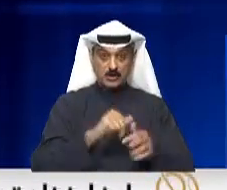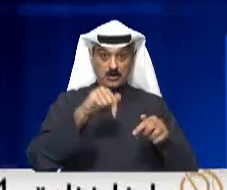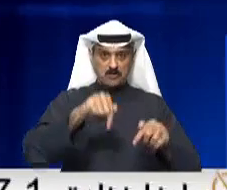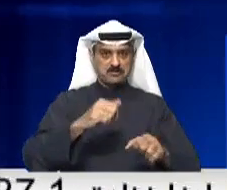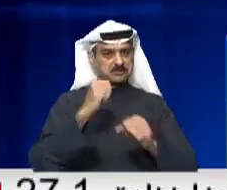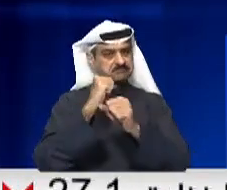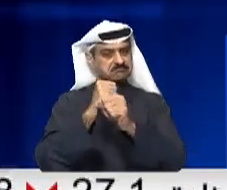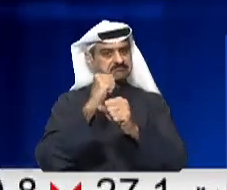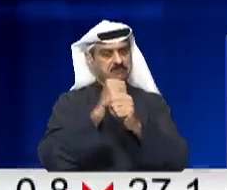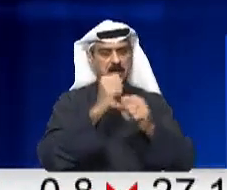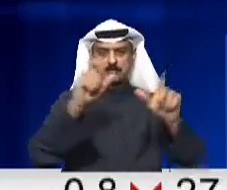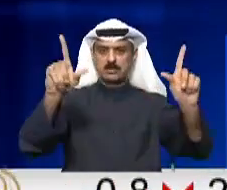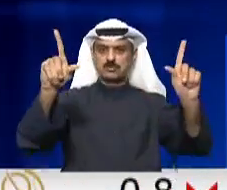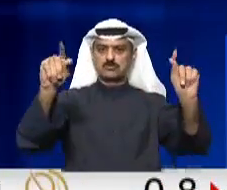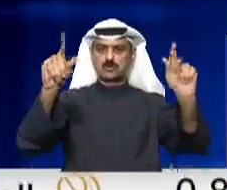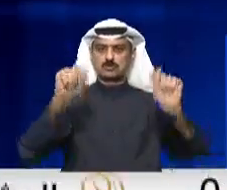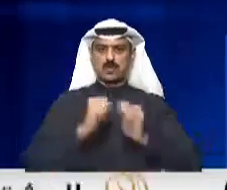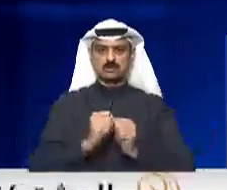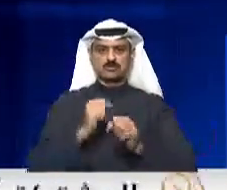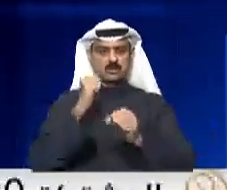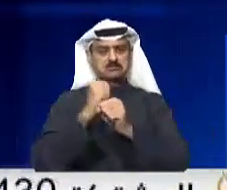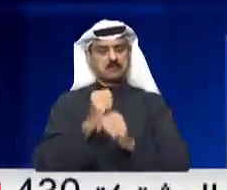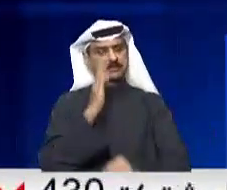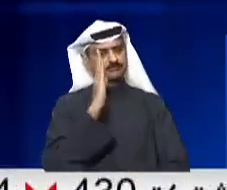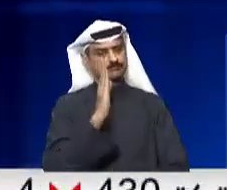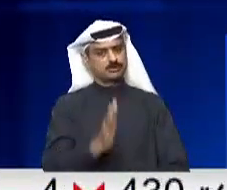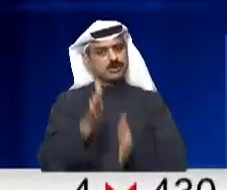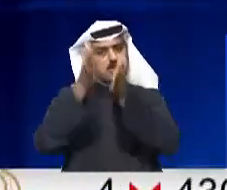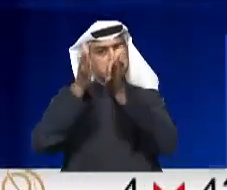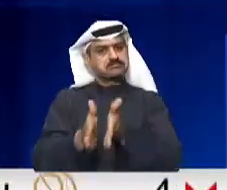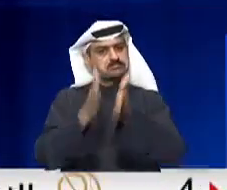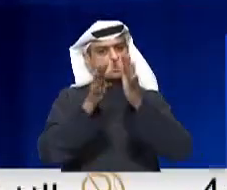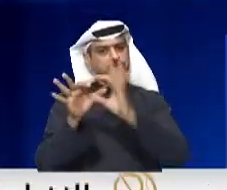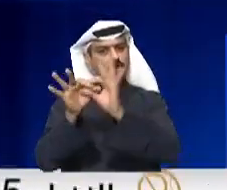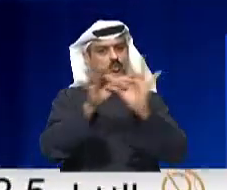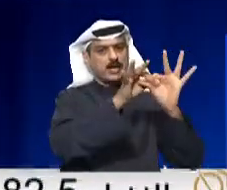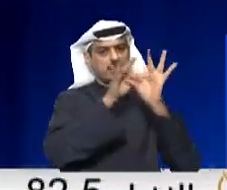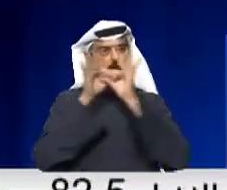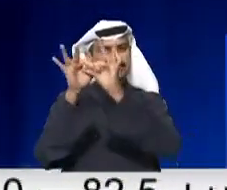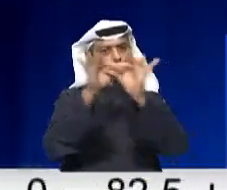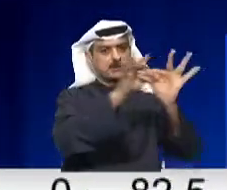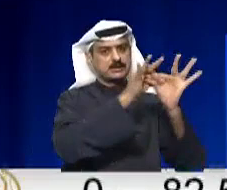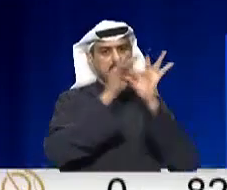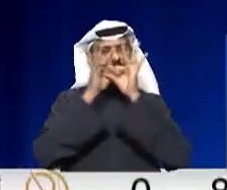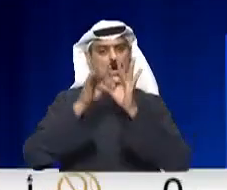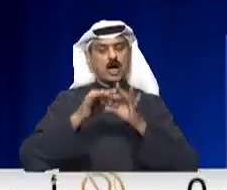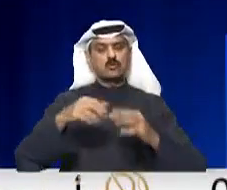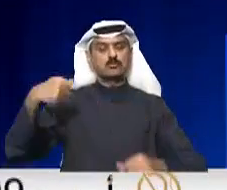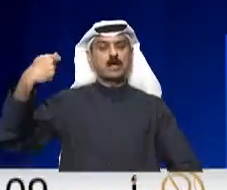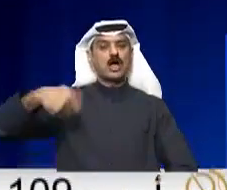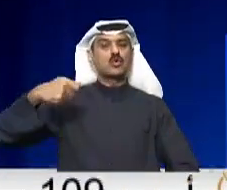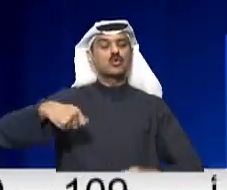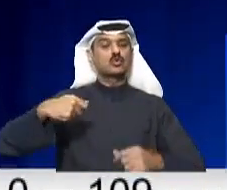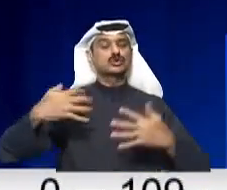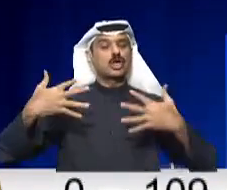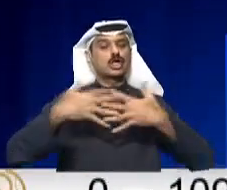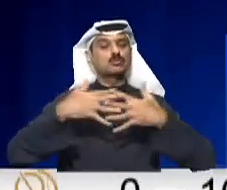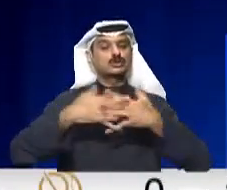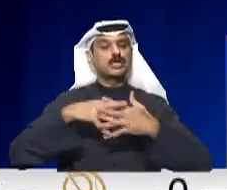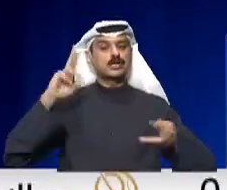الدور المتميز والجهود المخلصة والتنسيق المتكامل بين جميع الجهات المشاركة في الاحتفالات